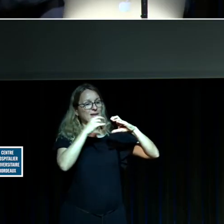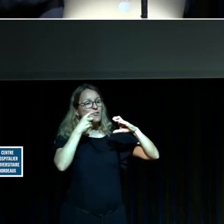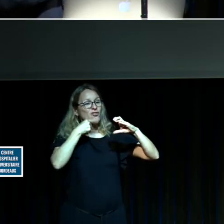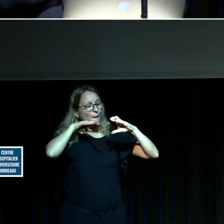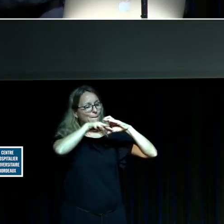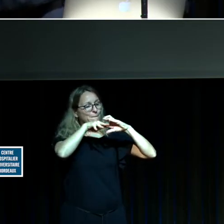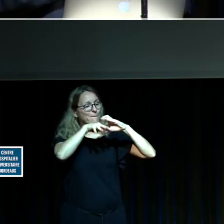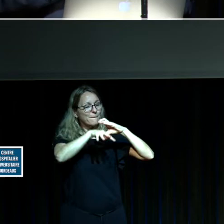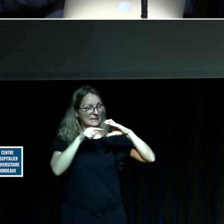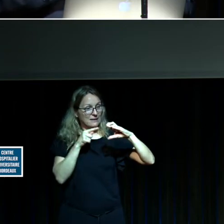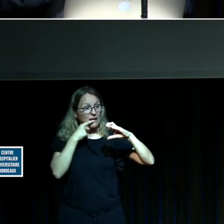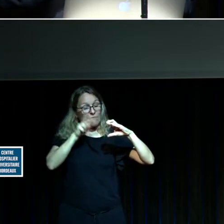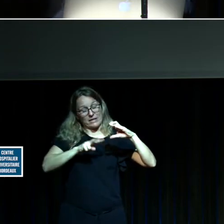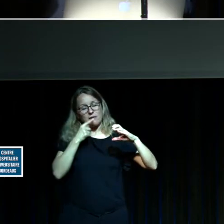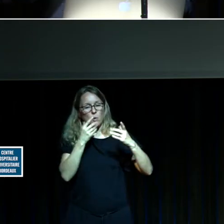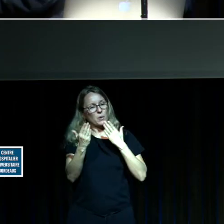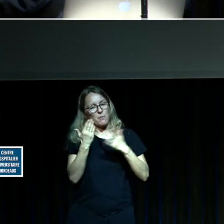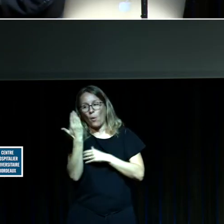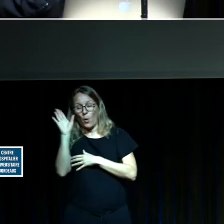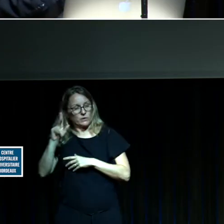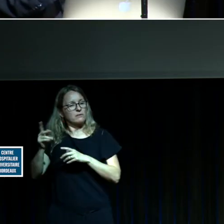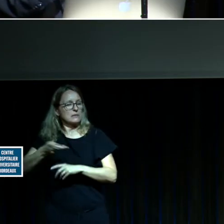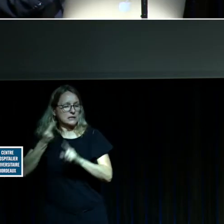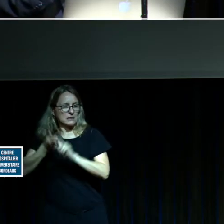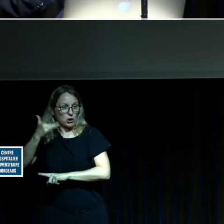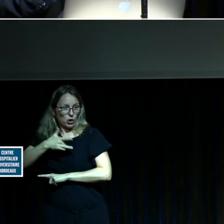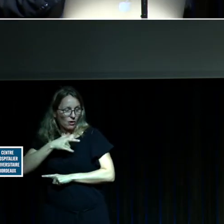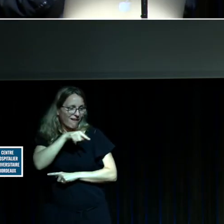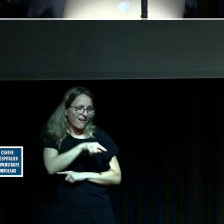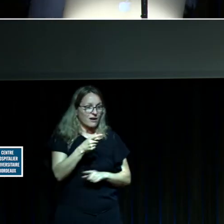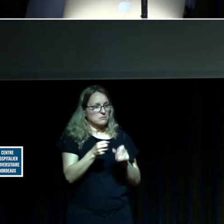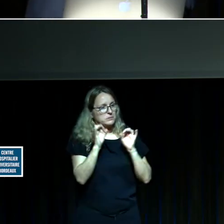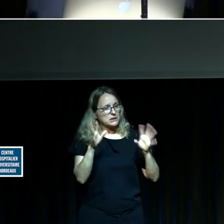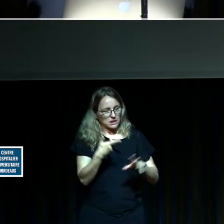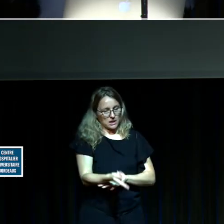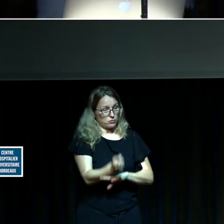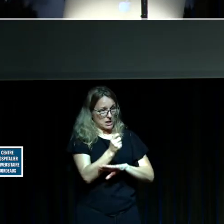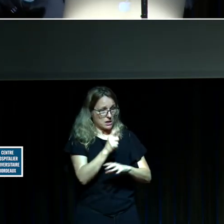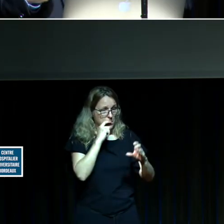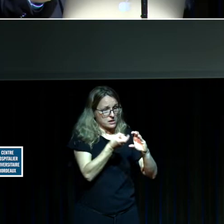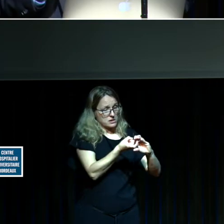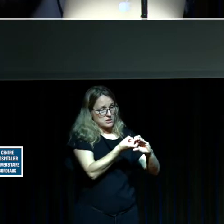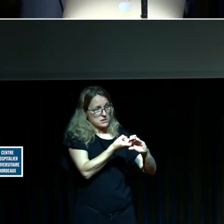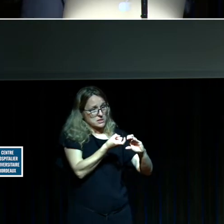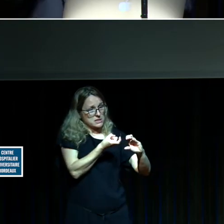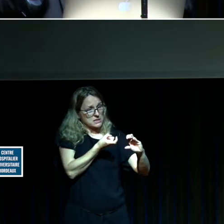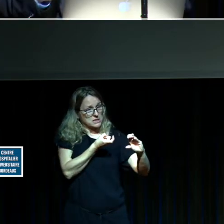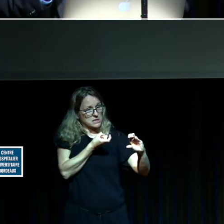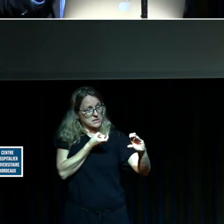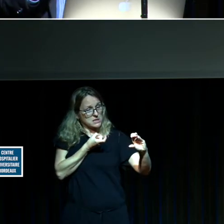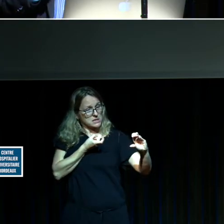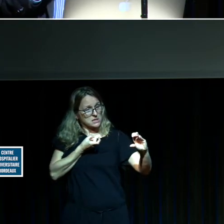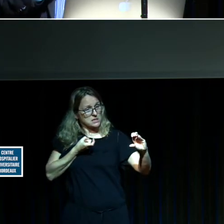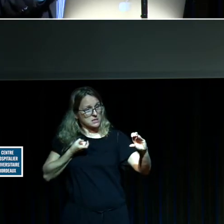font les cardiologues pour les coronaires, nous on utilise ce stent comme une épuisette, c'est-à-dire qu'on va le retirer pour enlever